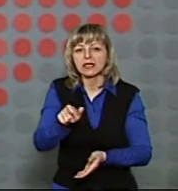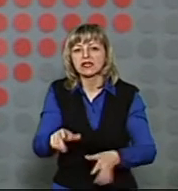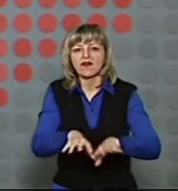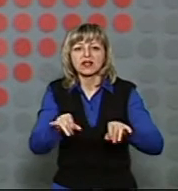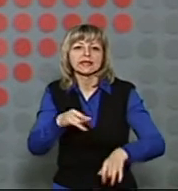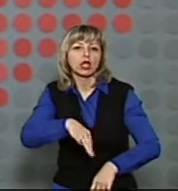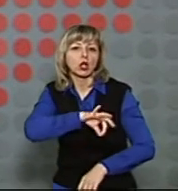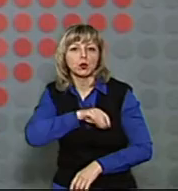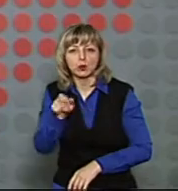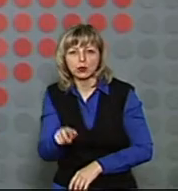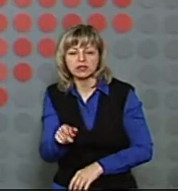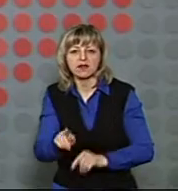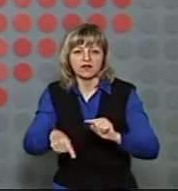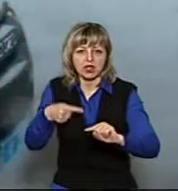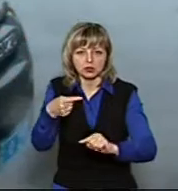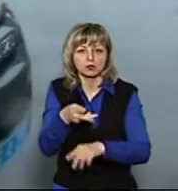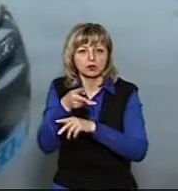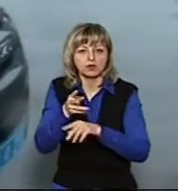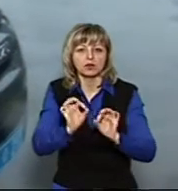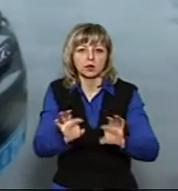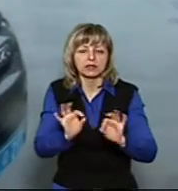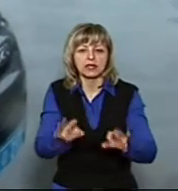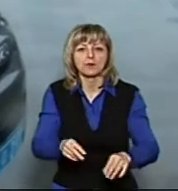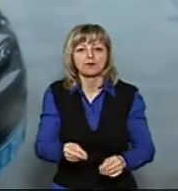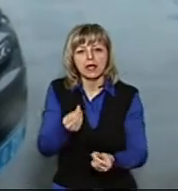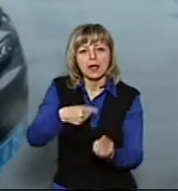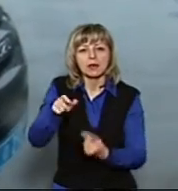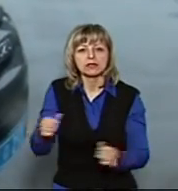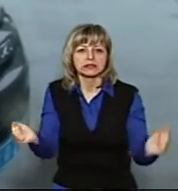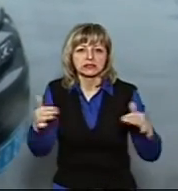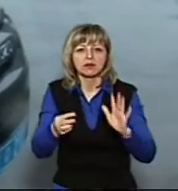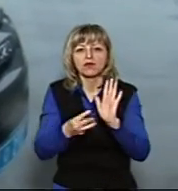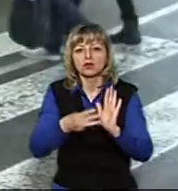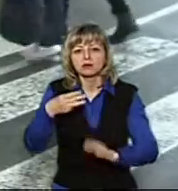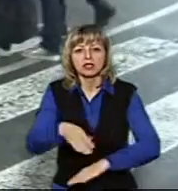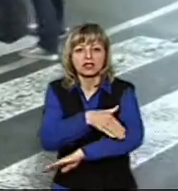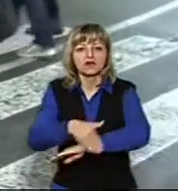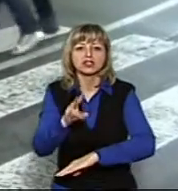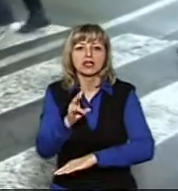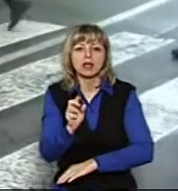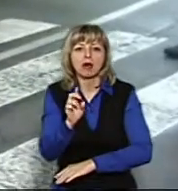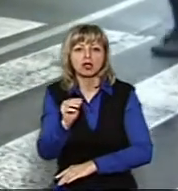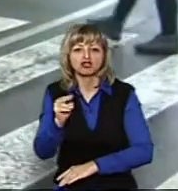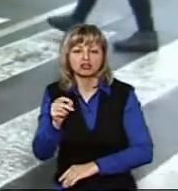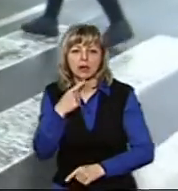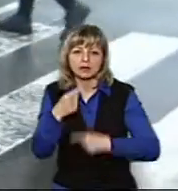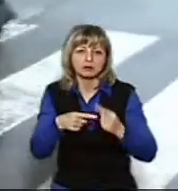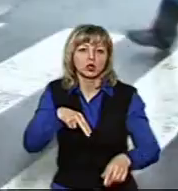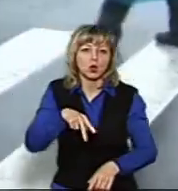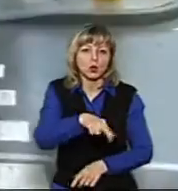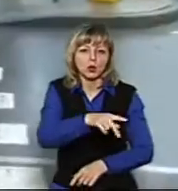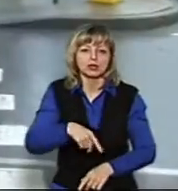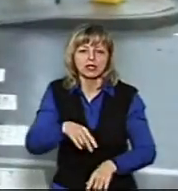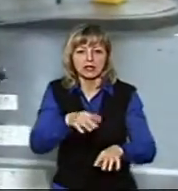і юриста у наступному матеріалі. Підприємці зібралися о 8:30 на вулиці Набережній. Безперервно ходили